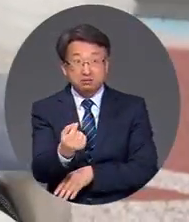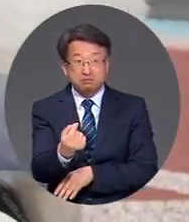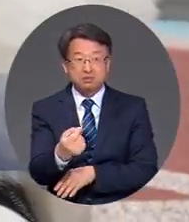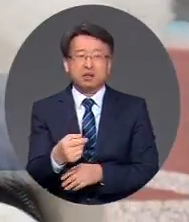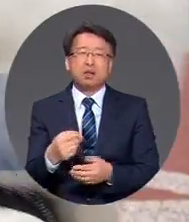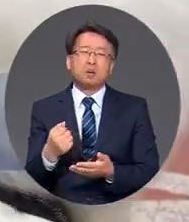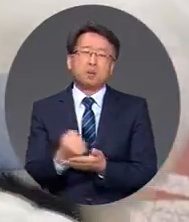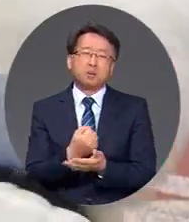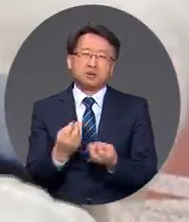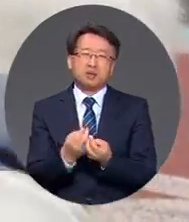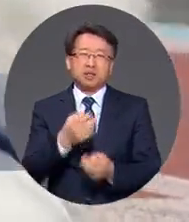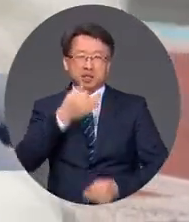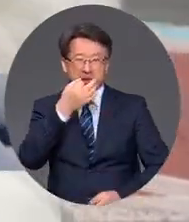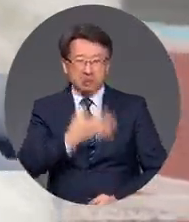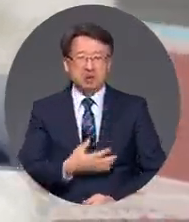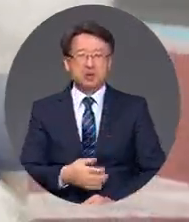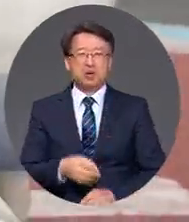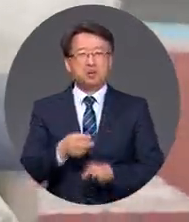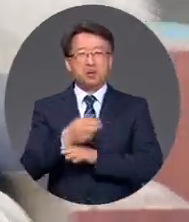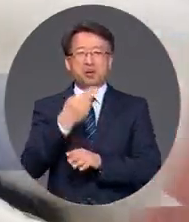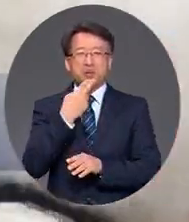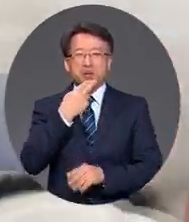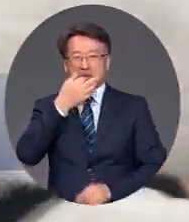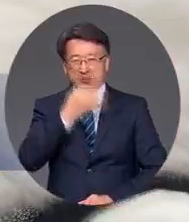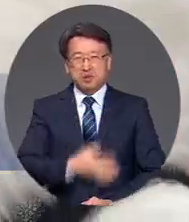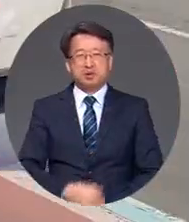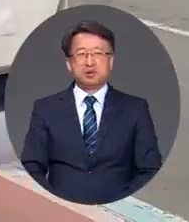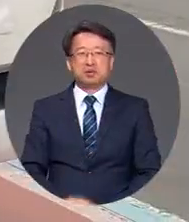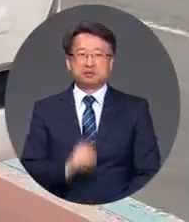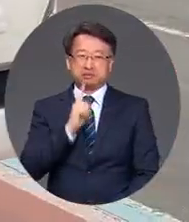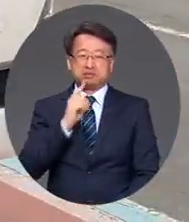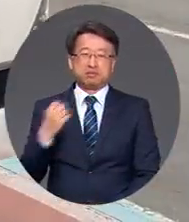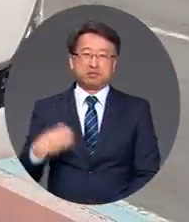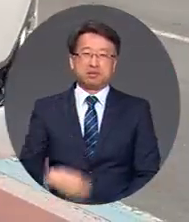아유, 어떡해. 힘들어. 버스 힘들어.